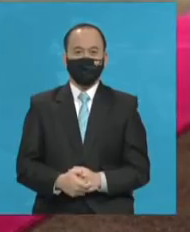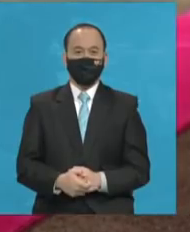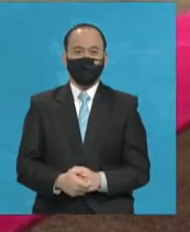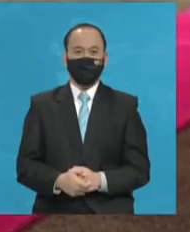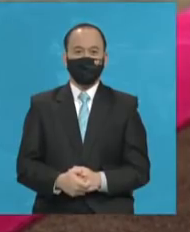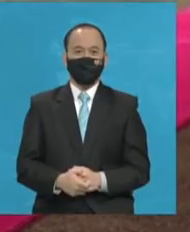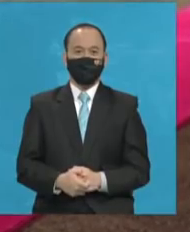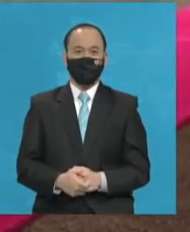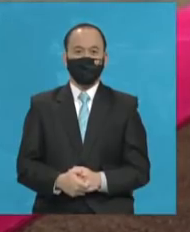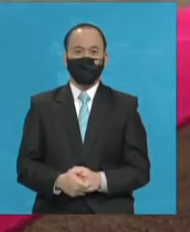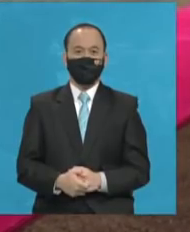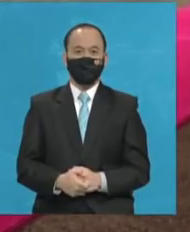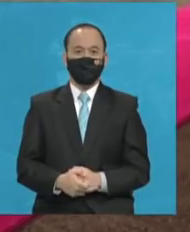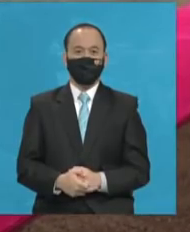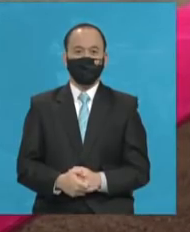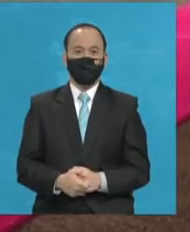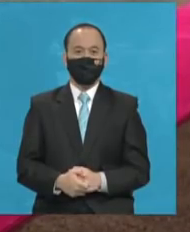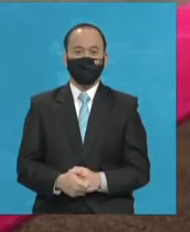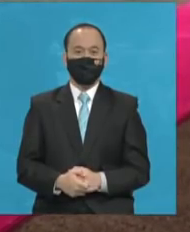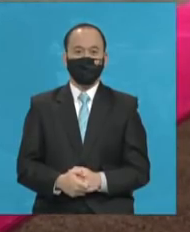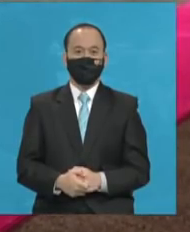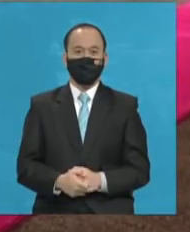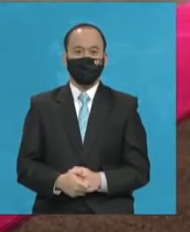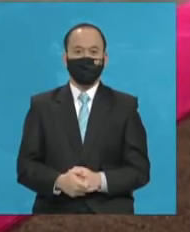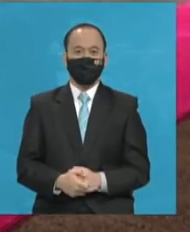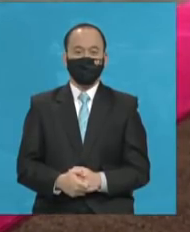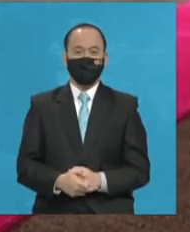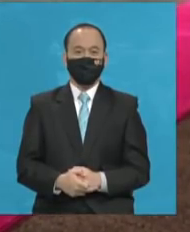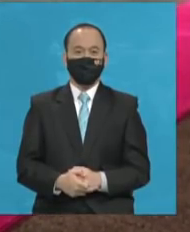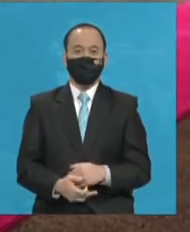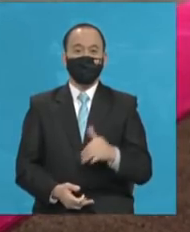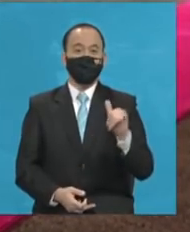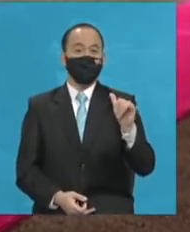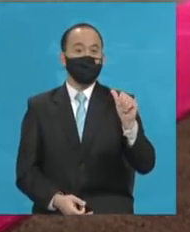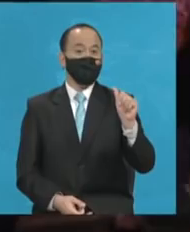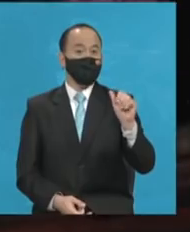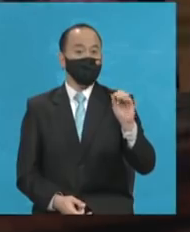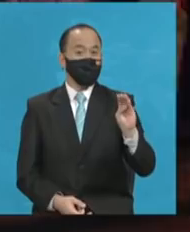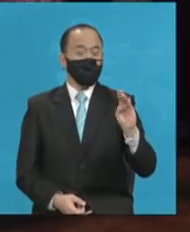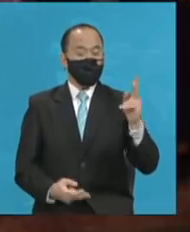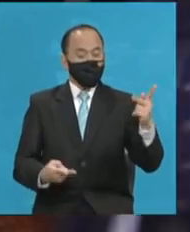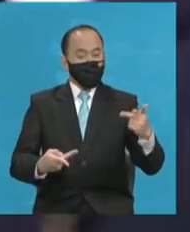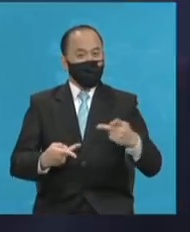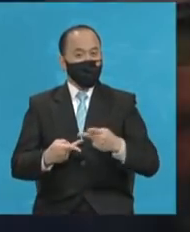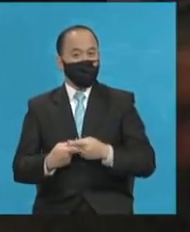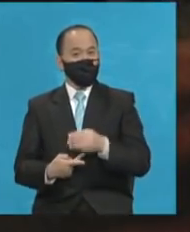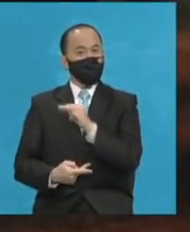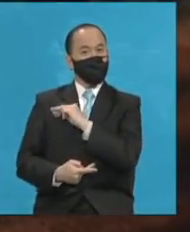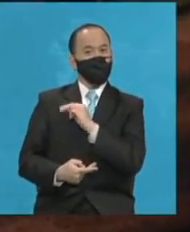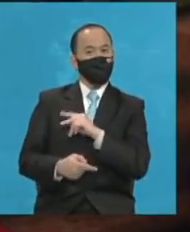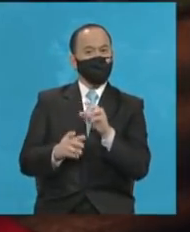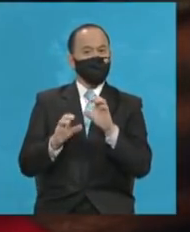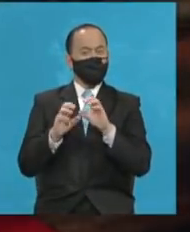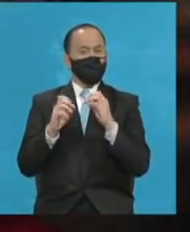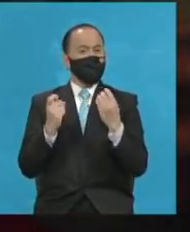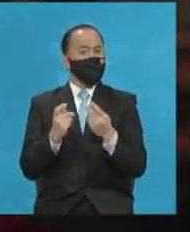Launcher nonton tugasnya yang amat otomatis Hai yang amat berhormat seterusnya diperkenalkan kepada menteri-menteri kabinet